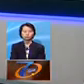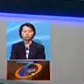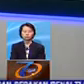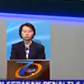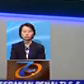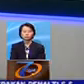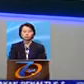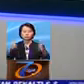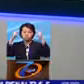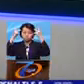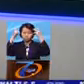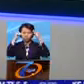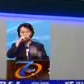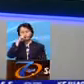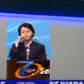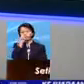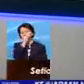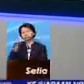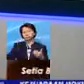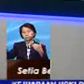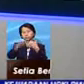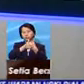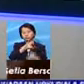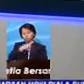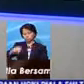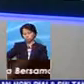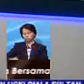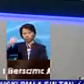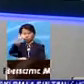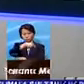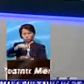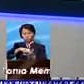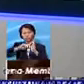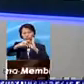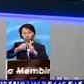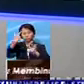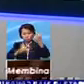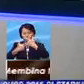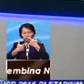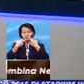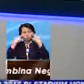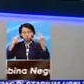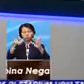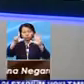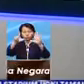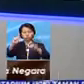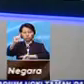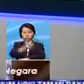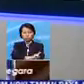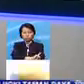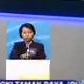So kembali, Perdana Menteri Datuk Seri Najib Tun Razak tiba di China hari ini untuk memulakan lawatan rasmi selama